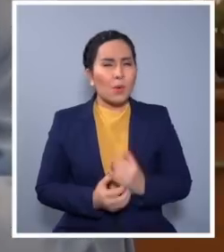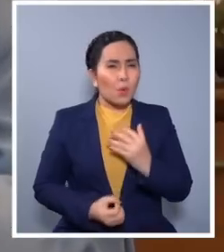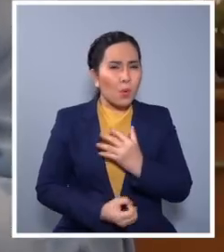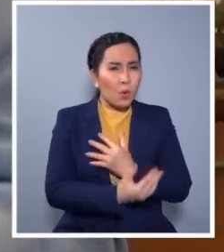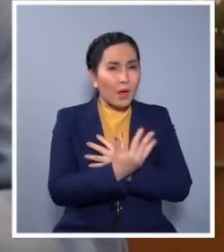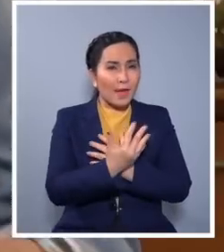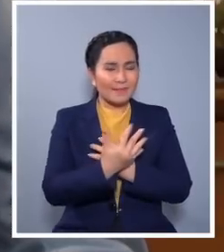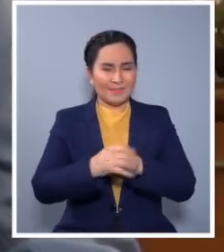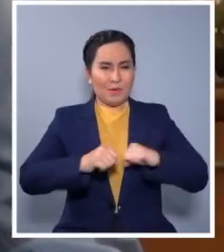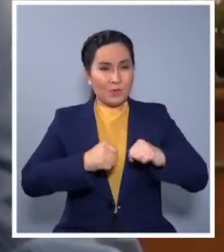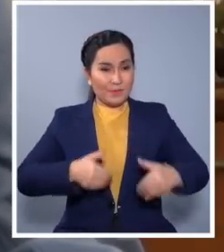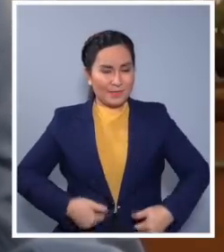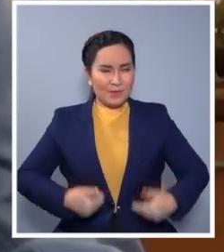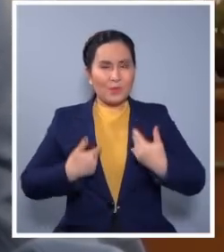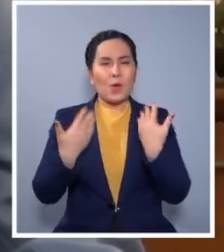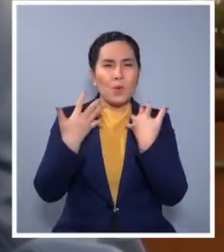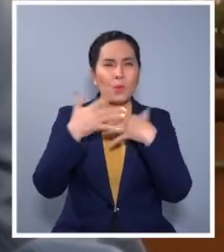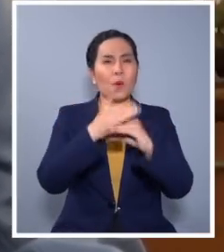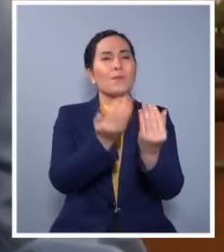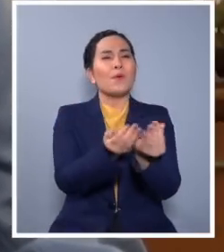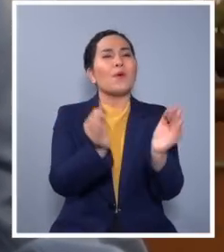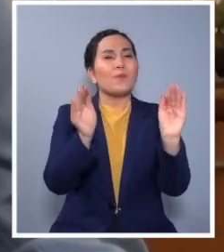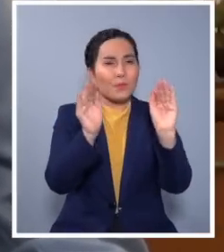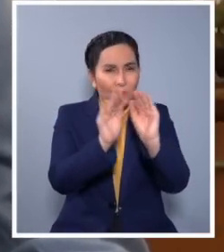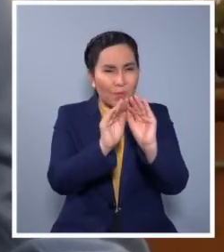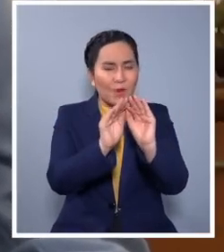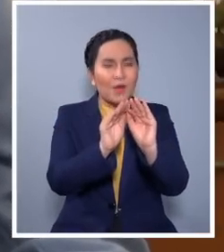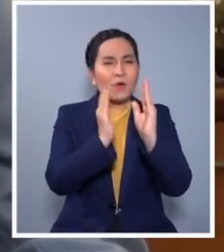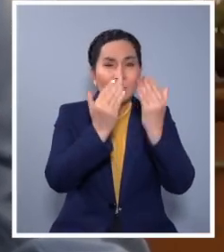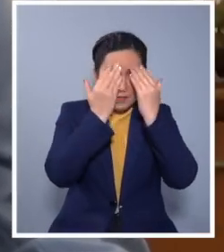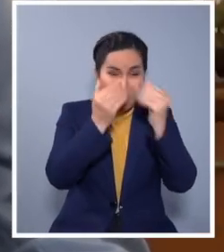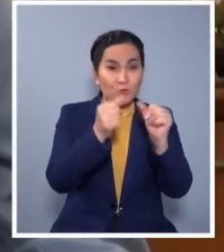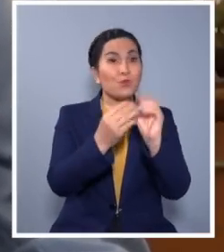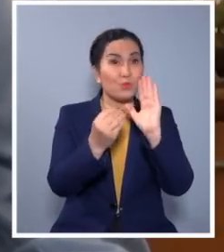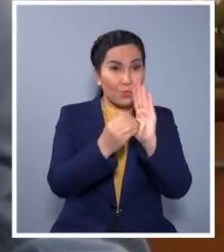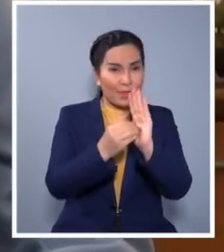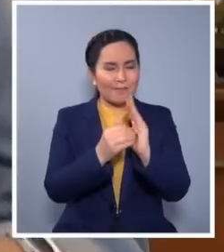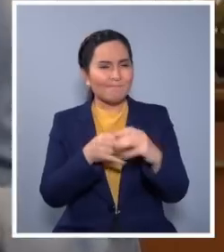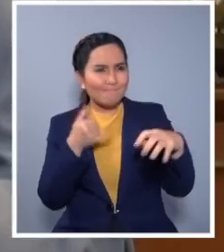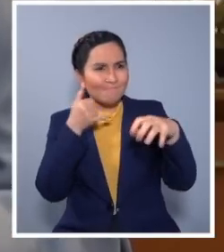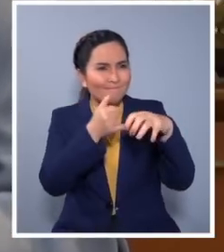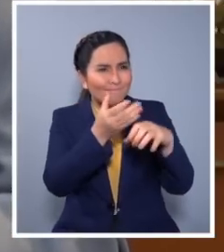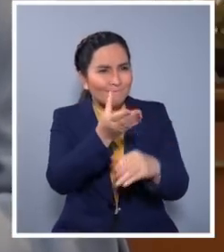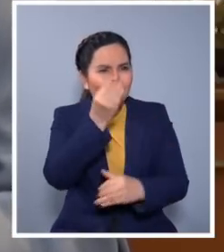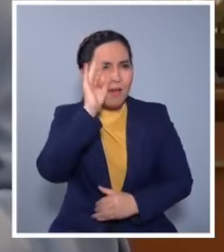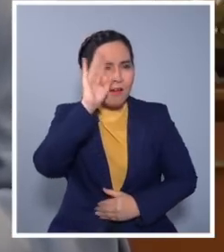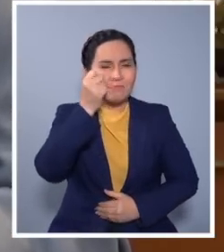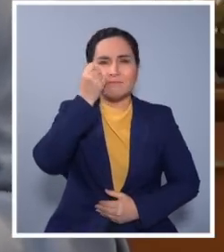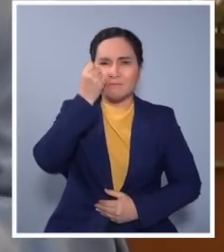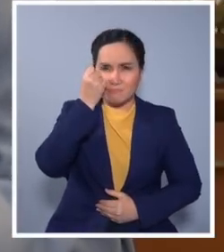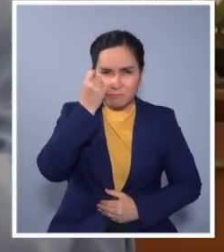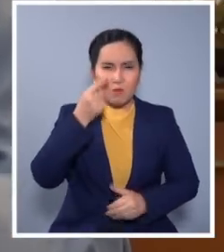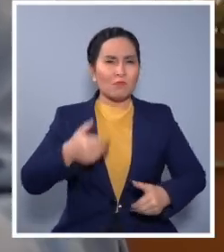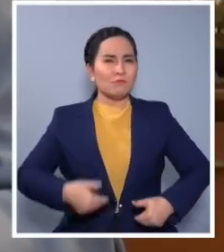ชีวิตร่วมกับทางครอบครัวประถมเขาก็มีความเข้าใจ